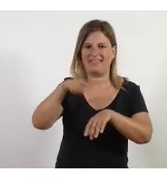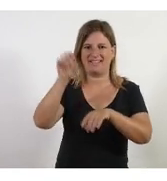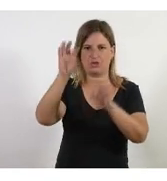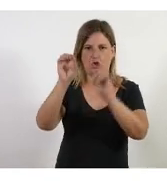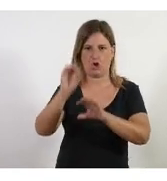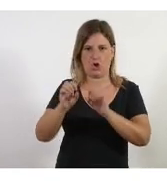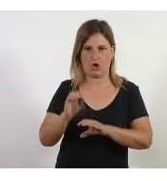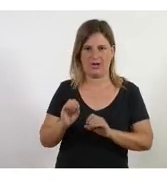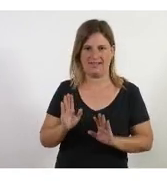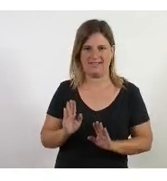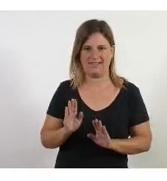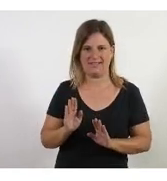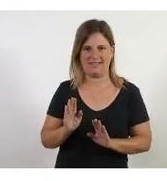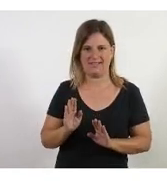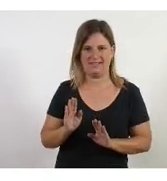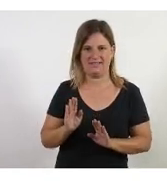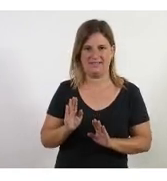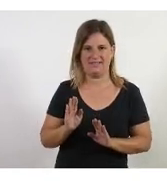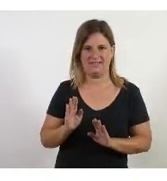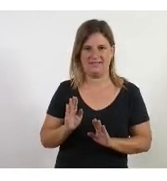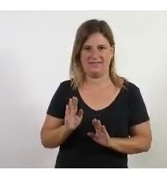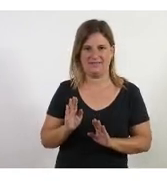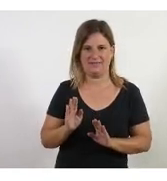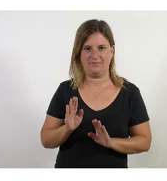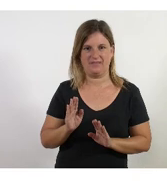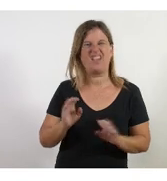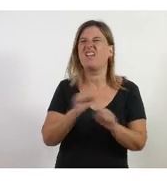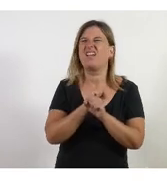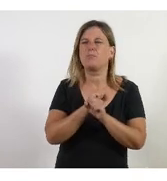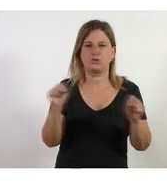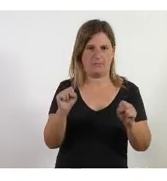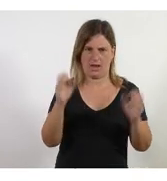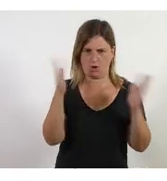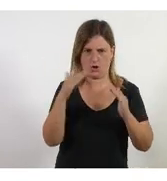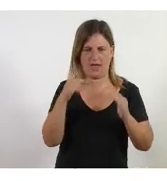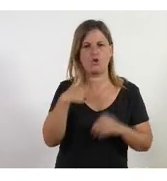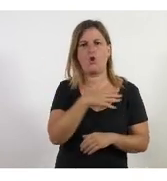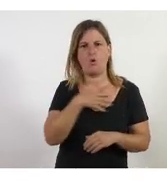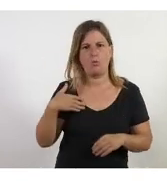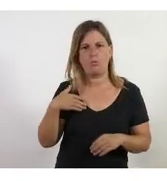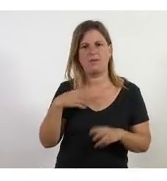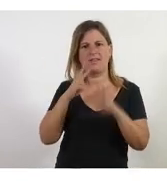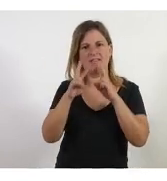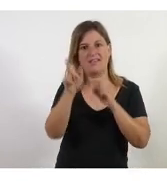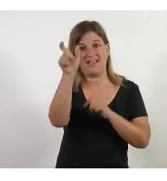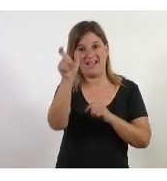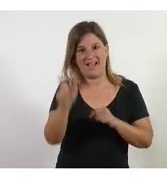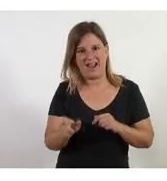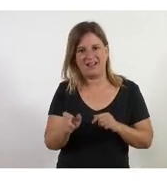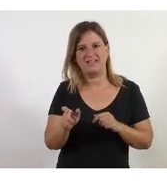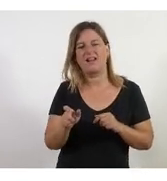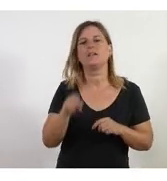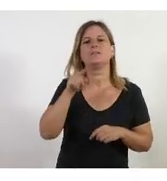és impossible, que no m'interessa això, de veritat, no hi ha impossibles. Vull que posis en l'altre cantó